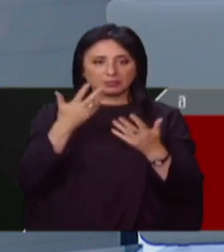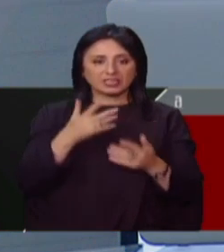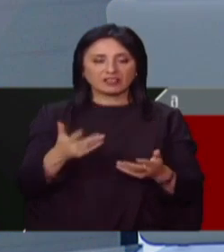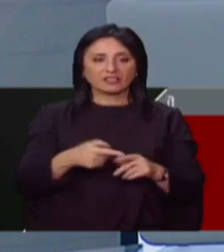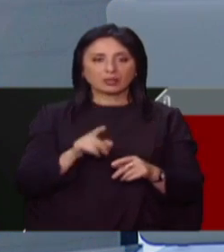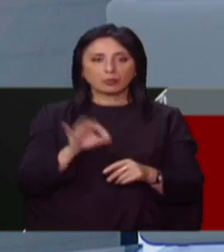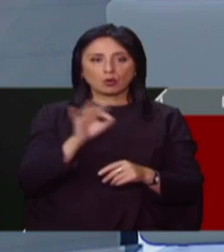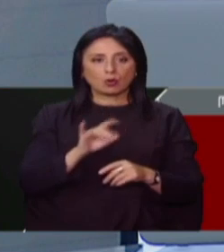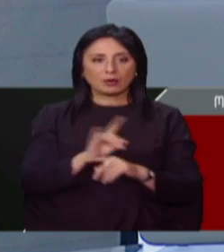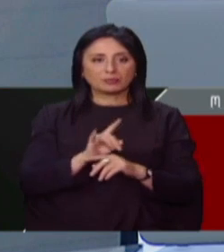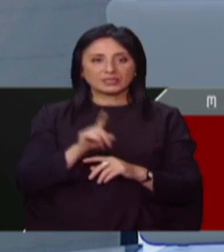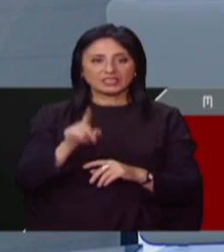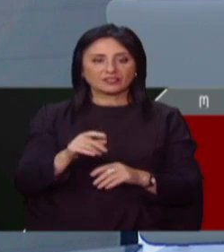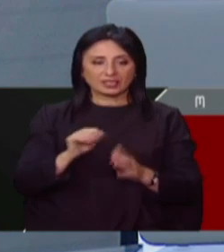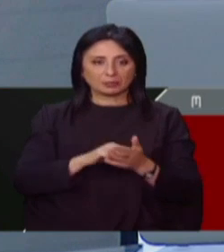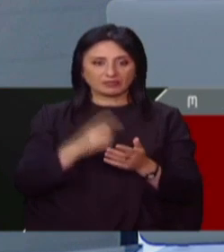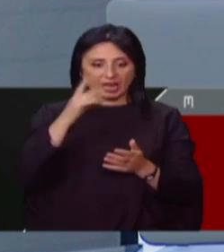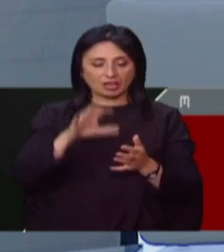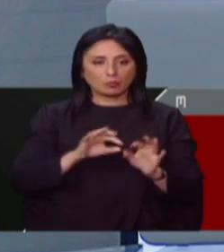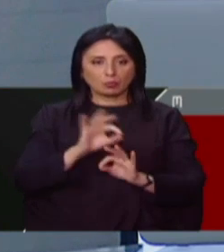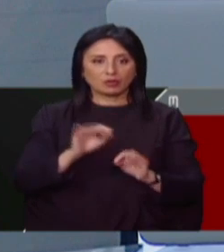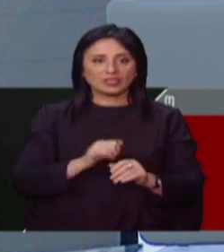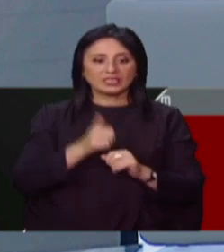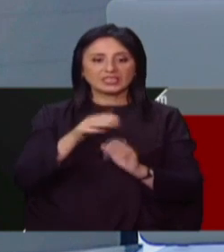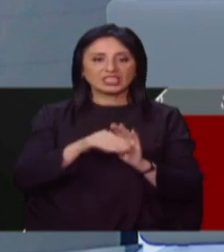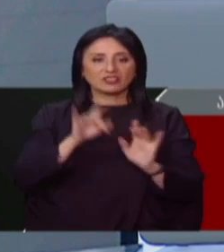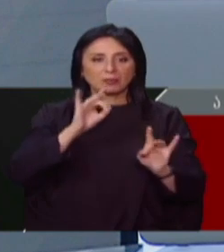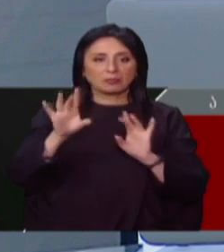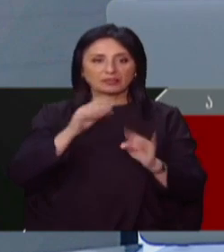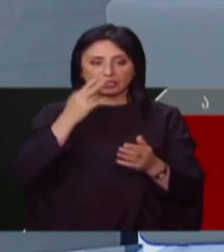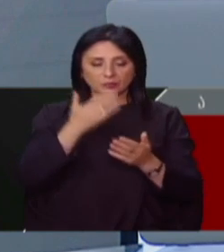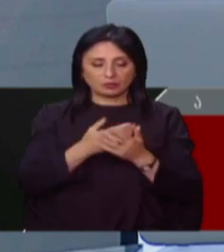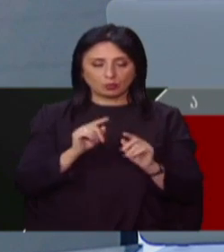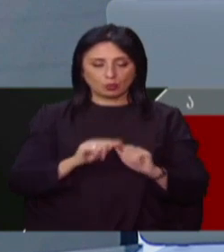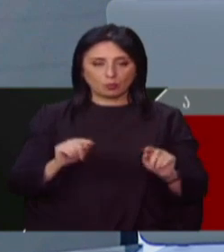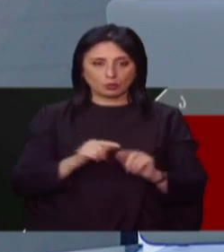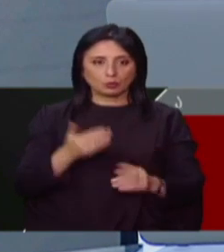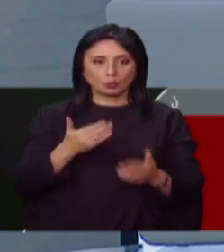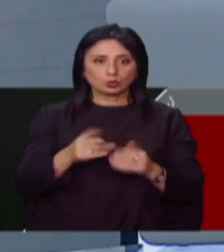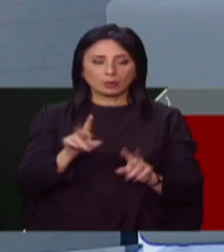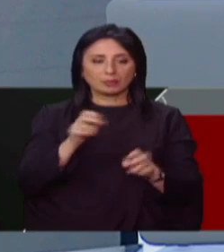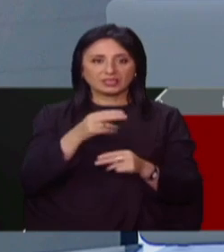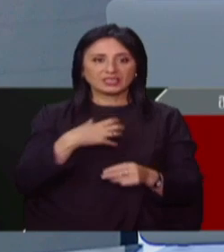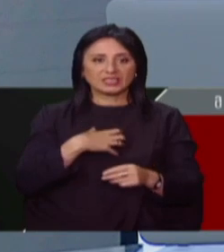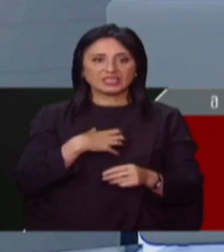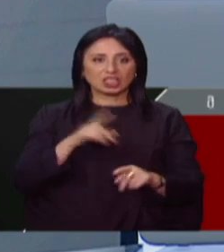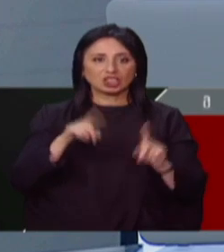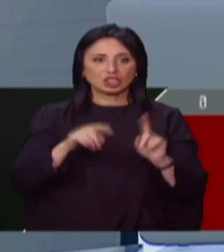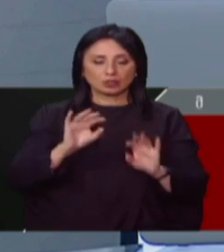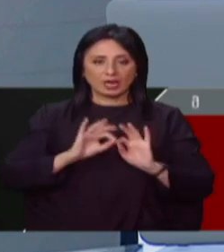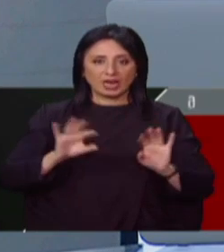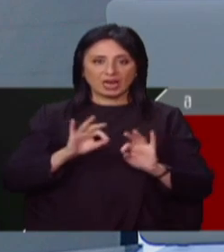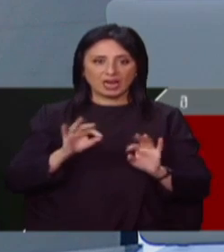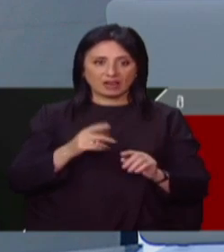ფსევდოლიბერალური პროპაგანდისგან დაცვის მოტივით ინიცირებულ კანონ პროექტს წინა საარჩევნო პიარსულად მიიჩნევენ ოპონენტები, თუმცა ამ თემაზე ძირითადად ზოგადი